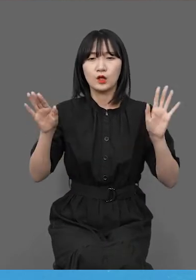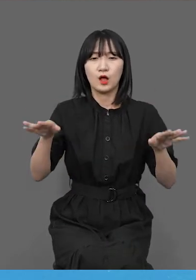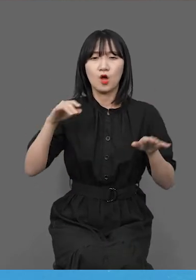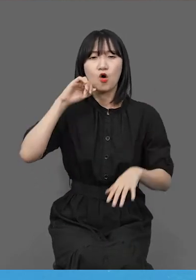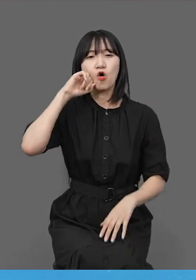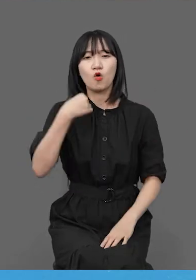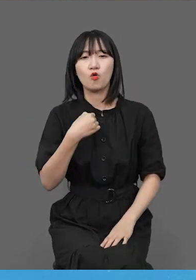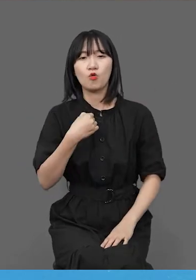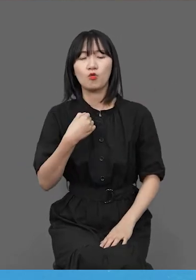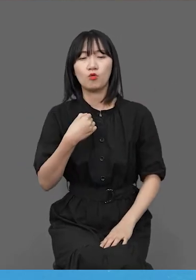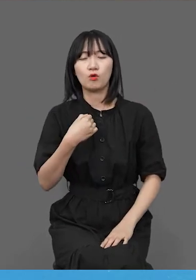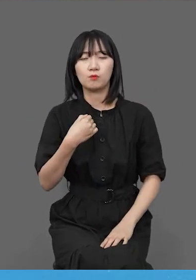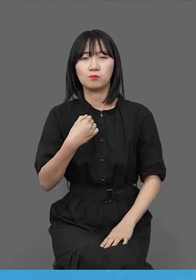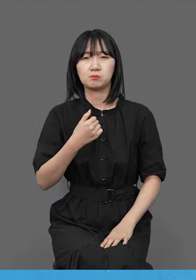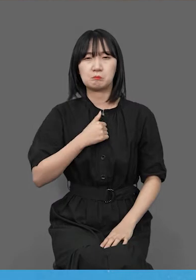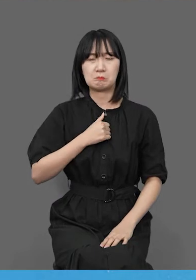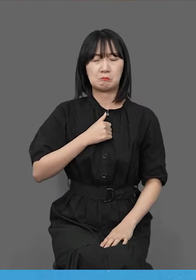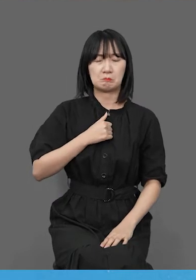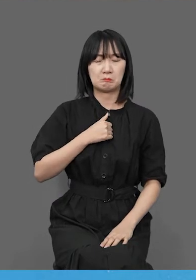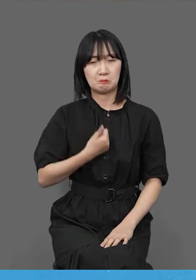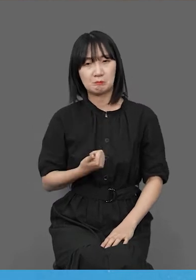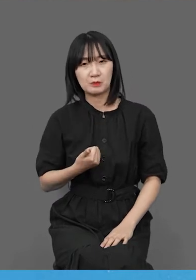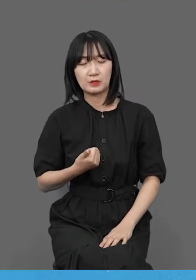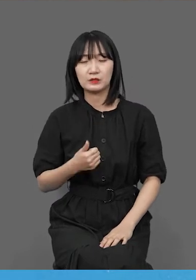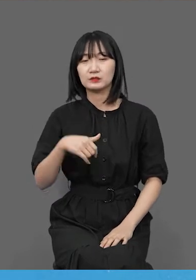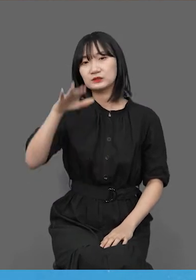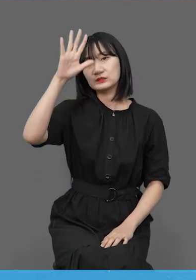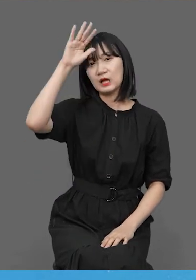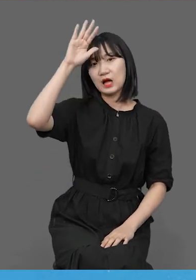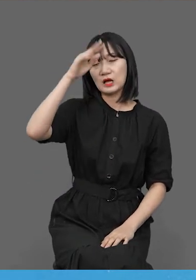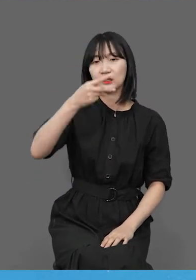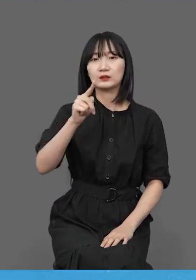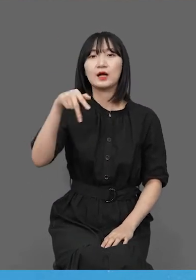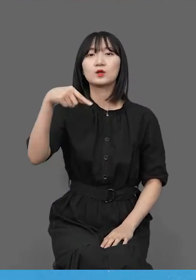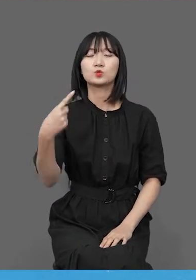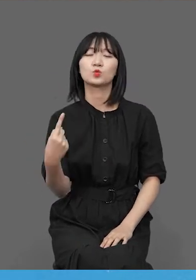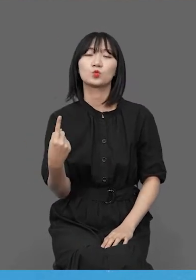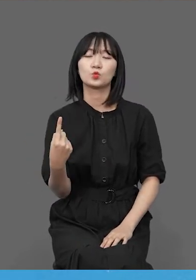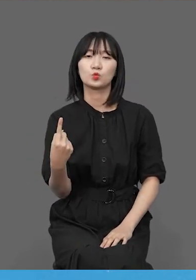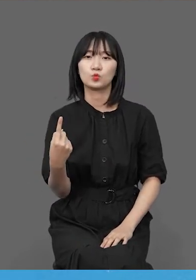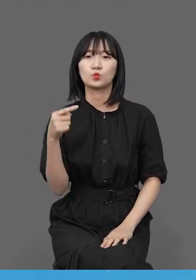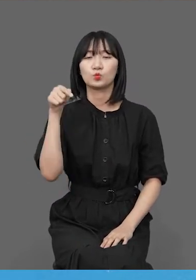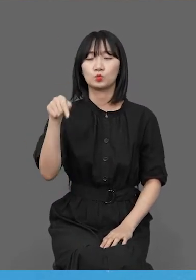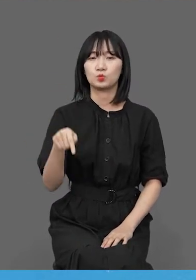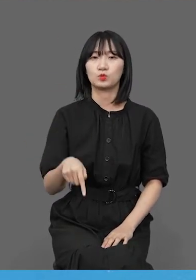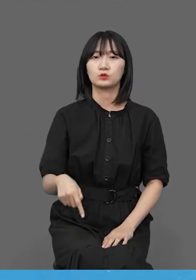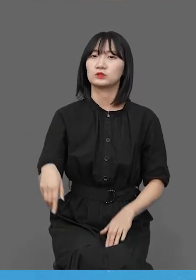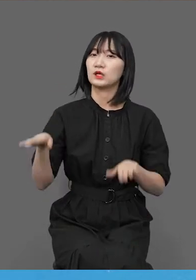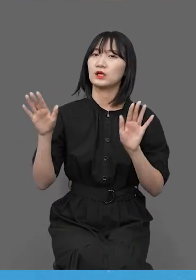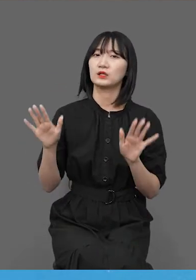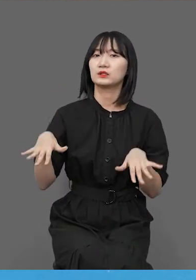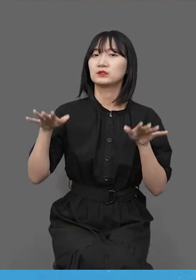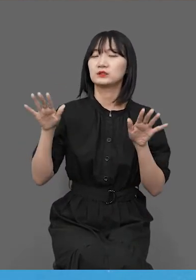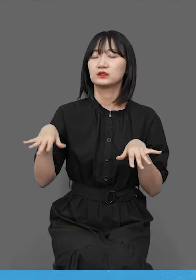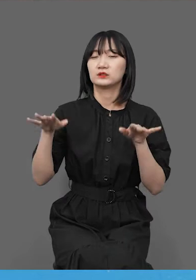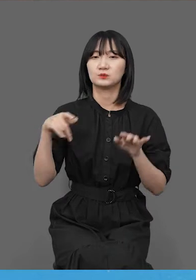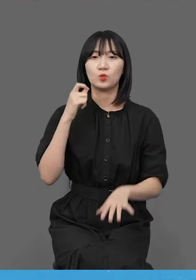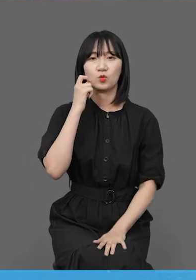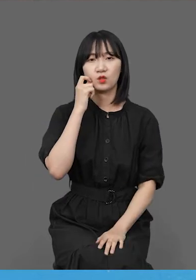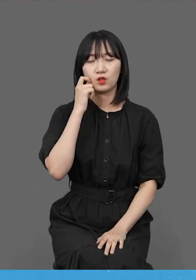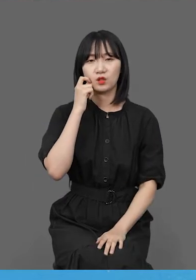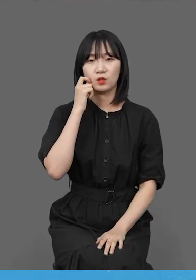애들이 있어요. 좀 자존심 상하는 조류죠. 닭이라든지 뭐 타조 뭐 이런 애들은 미안하지만